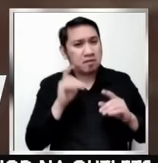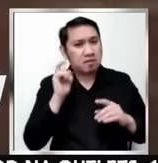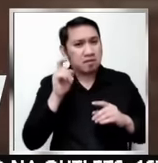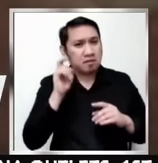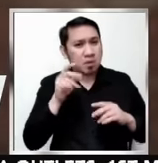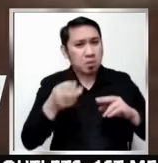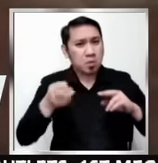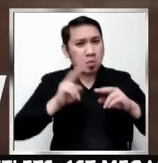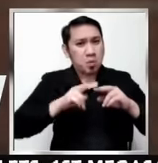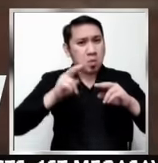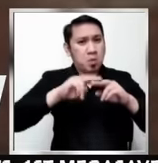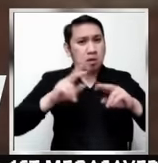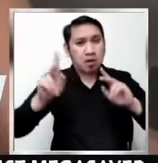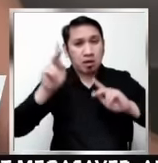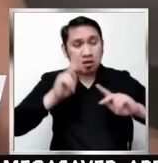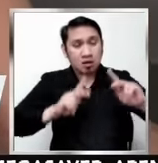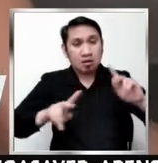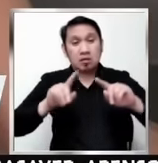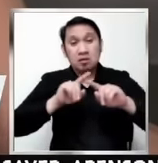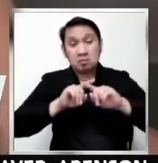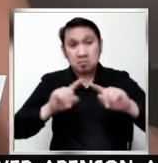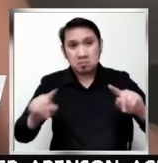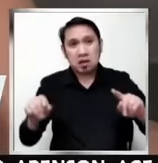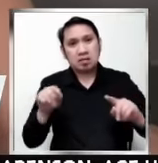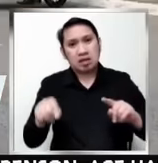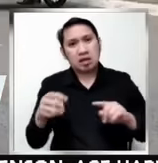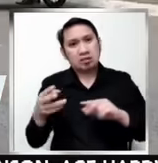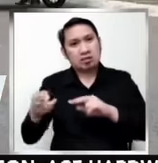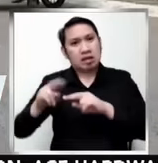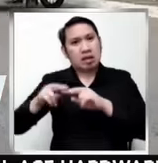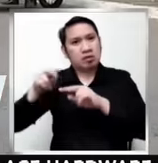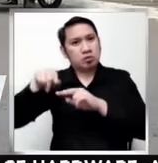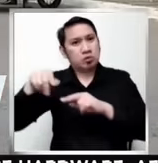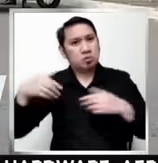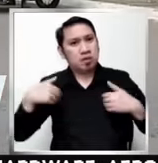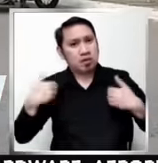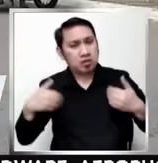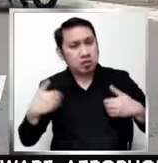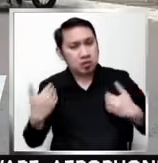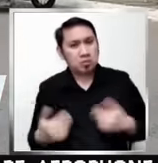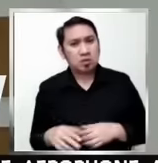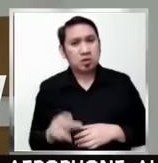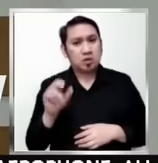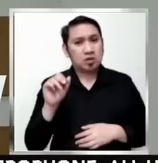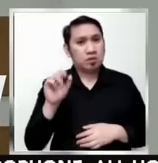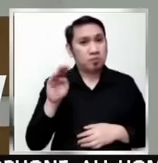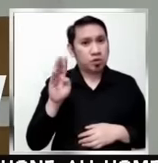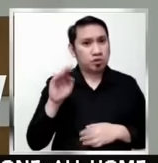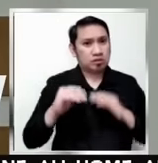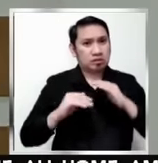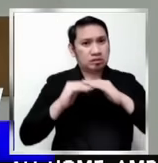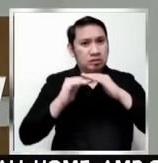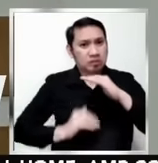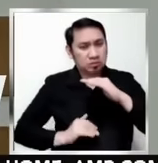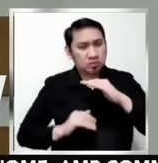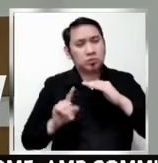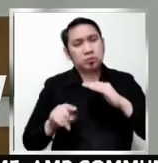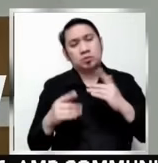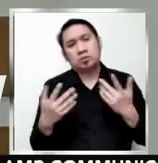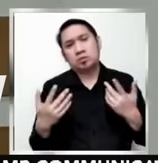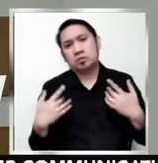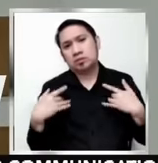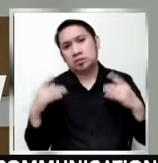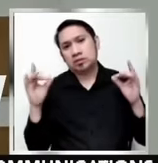ito para sa mga musmos, mga edad 14 pababa. Ayon sa Commission on Population and Development, nakakaalarma ito ayon sa